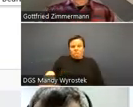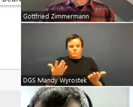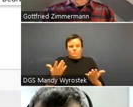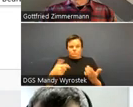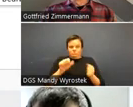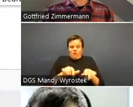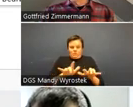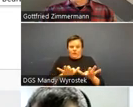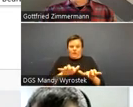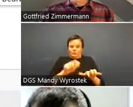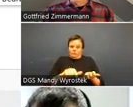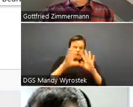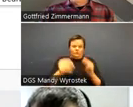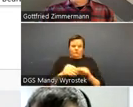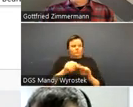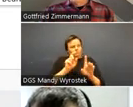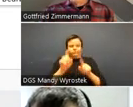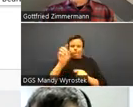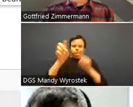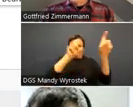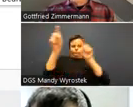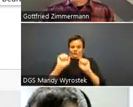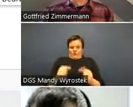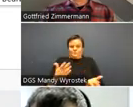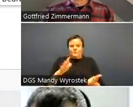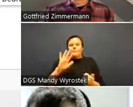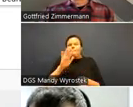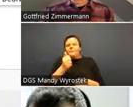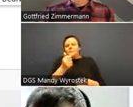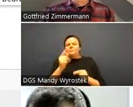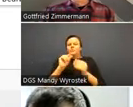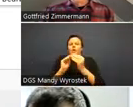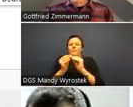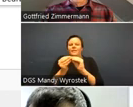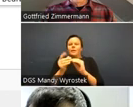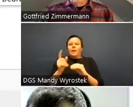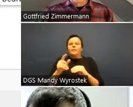zu Rate ziehen kann. Zum Beispiel Microsoft hat eine Tabelle,